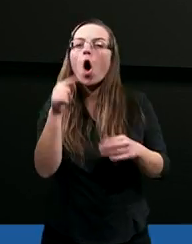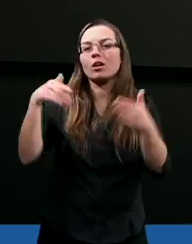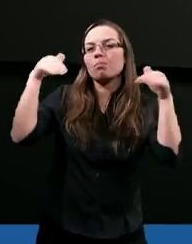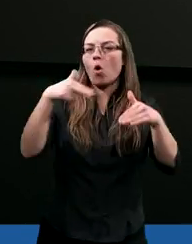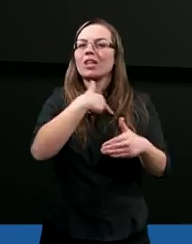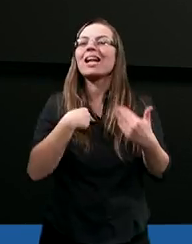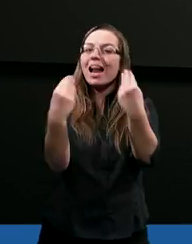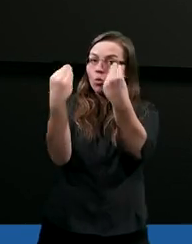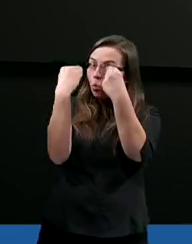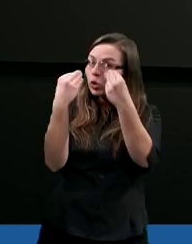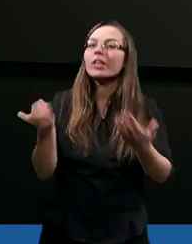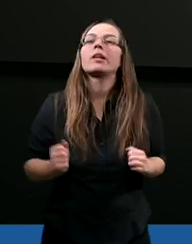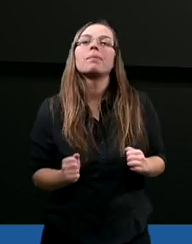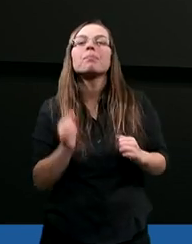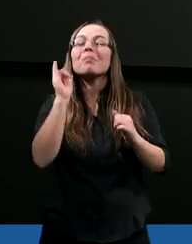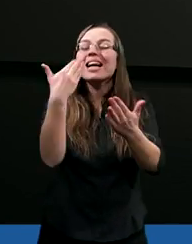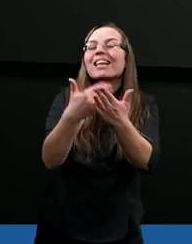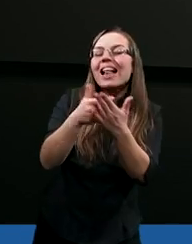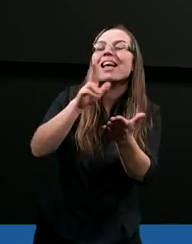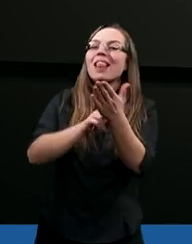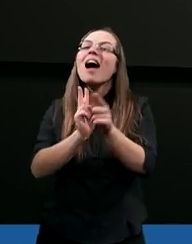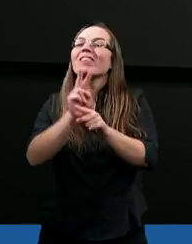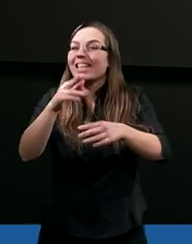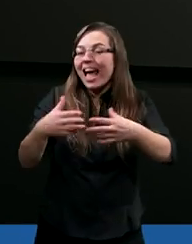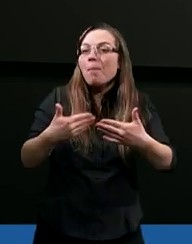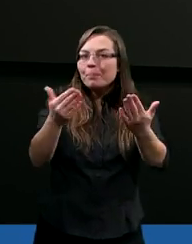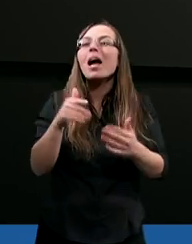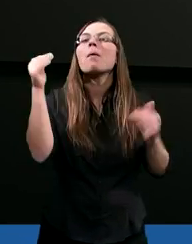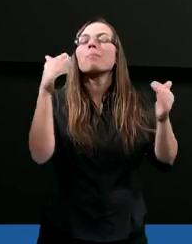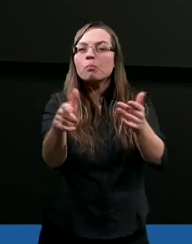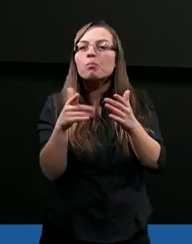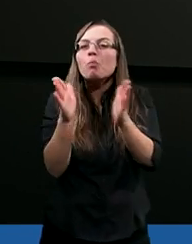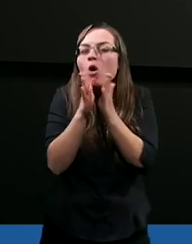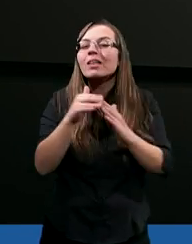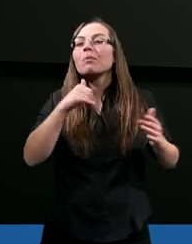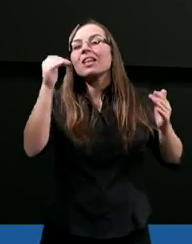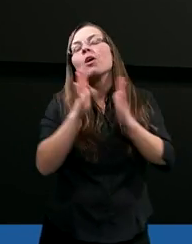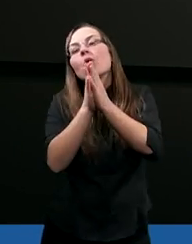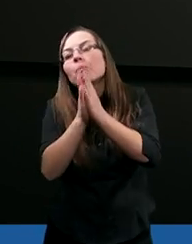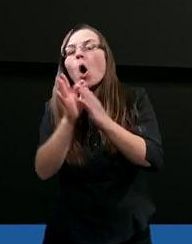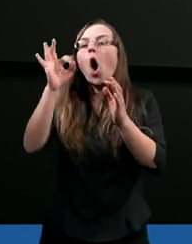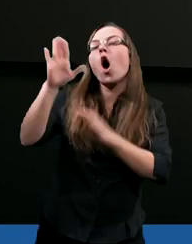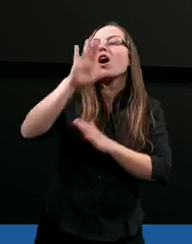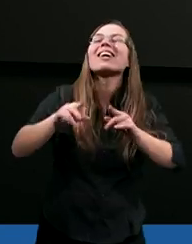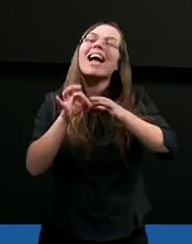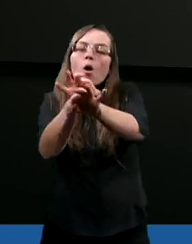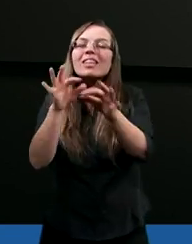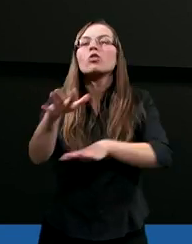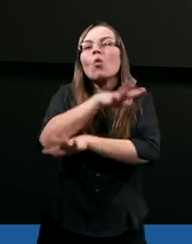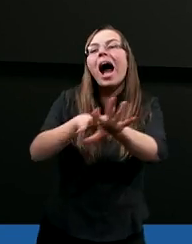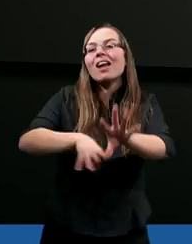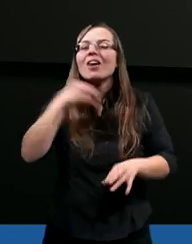może uczyć i dlatego też na wstępie modliliśmy się o kierownictwo Ducha Świętego,